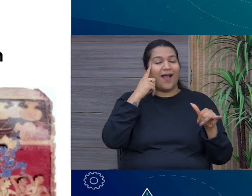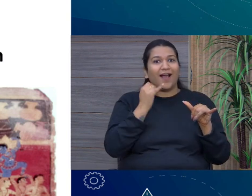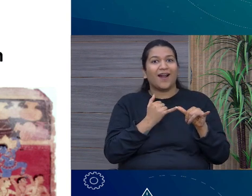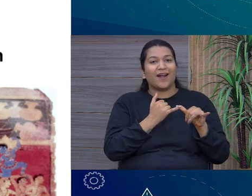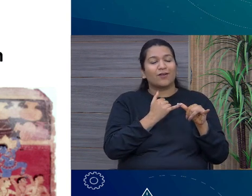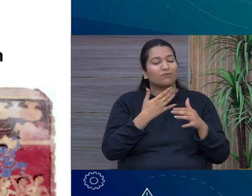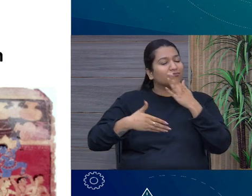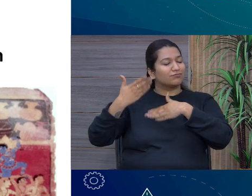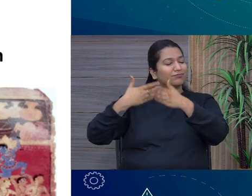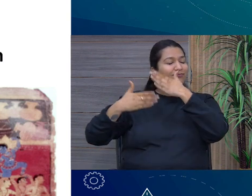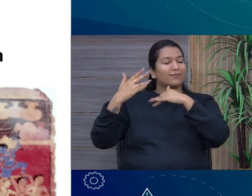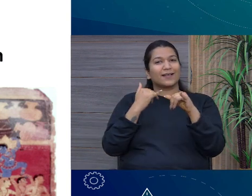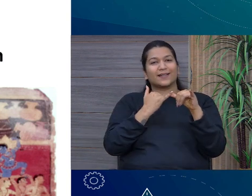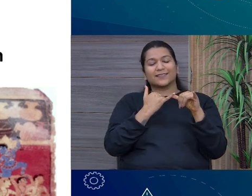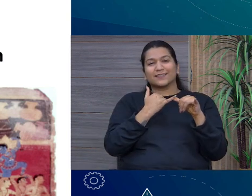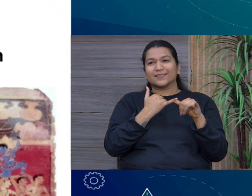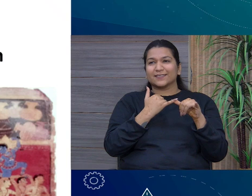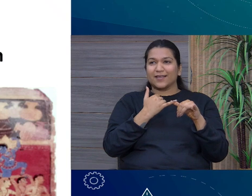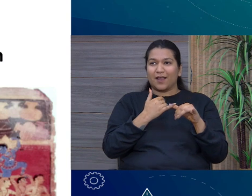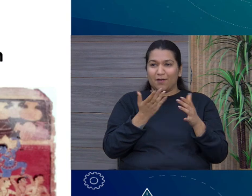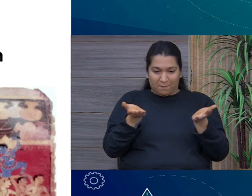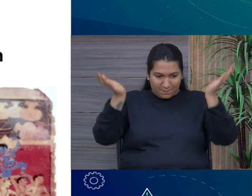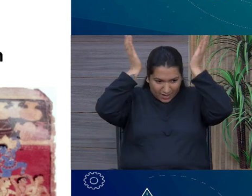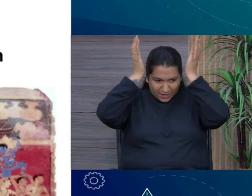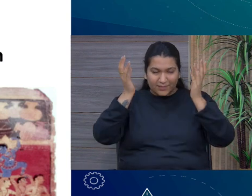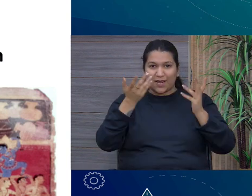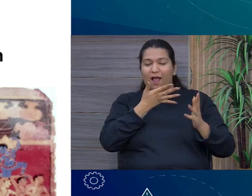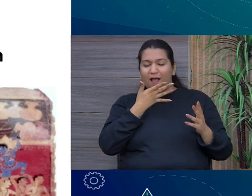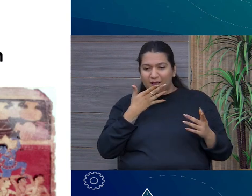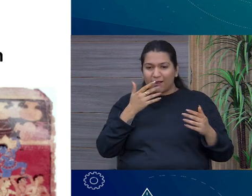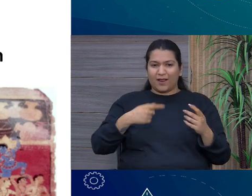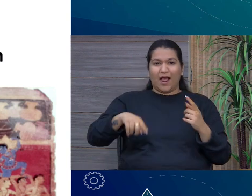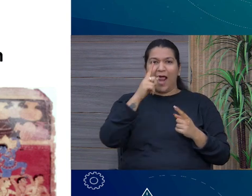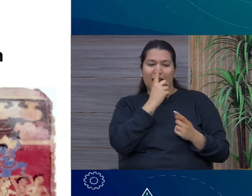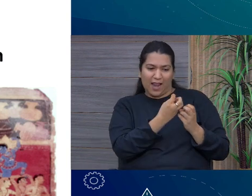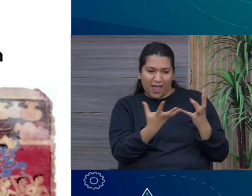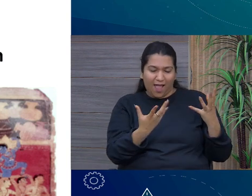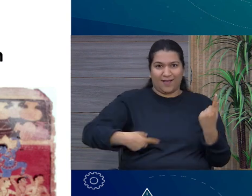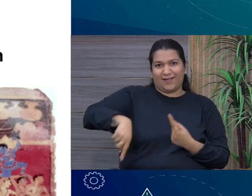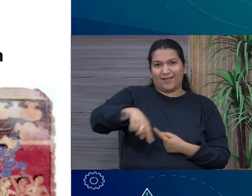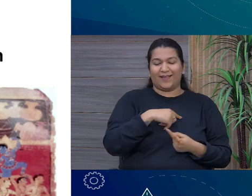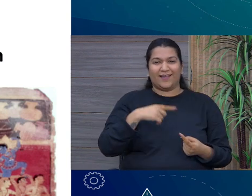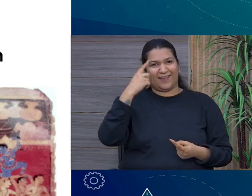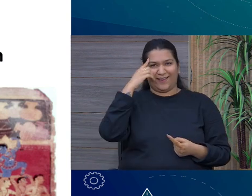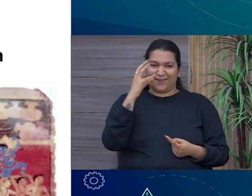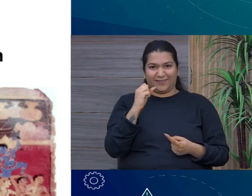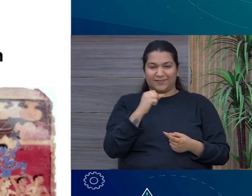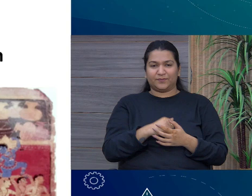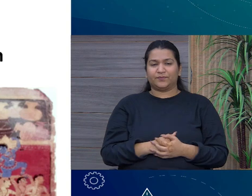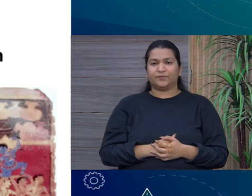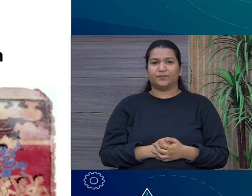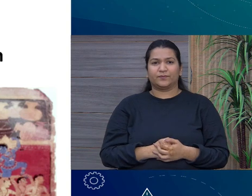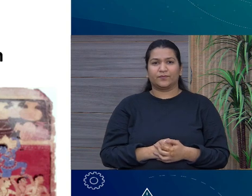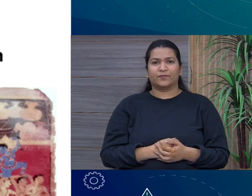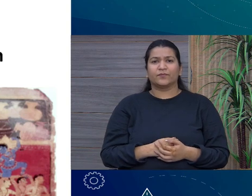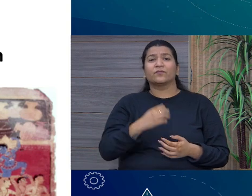बचपन का उनका वो बाल लीला का चित्र याद आता है कि यस मटकियाँ होनी चाहिए, सखा होनी चाहिए या सखी होनी चाहिए और तोड़फोड़ वाला कुछ माहौल होना चाहिए वहाँ पर, क्योंकि